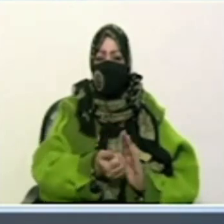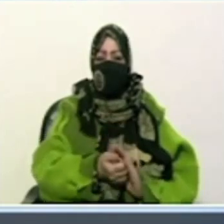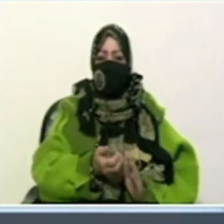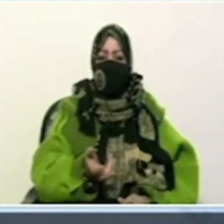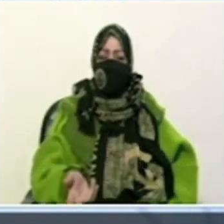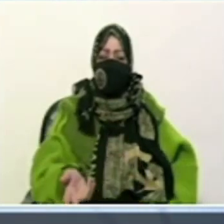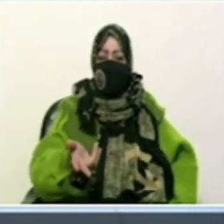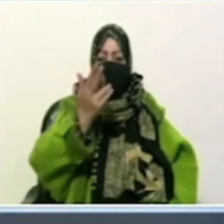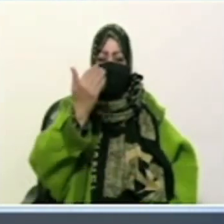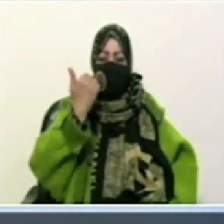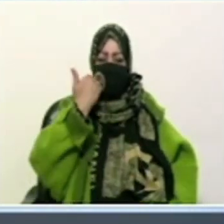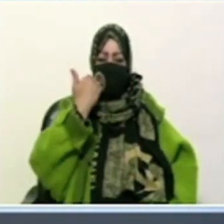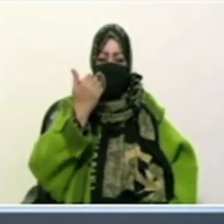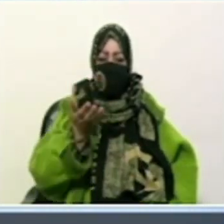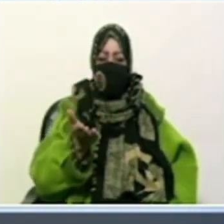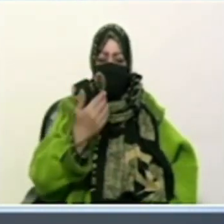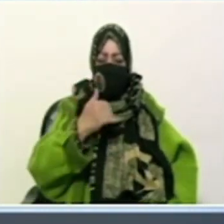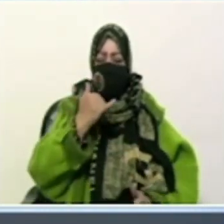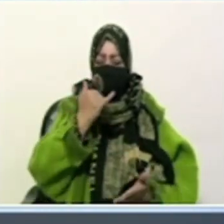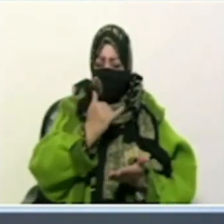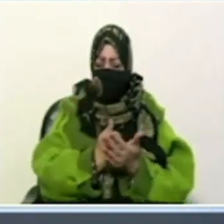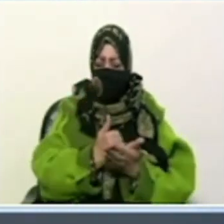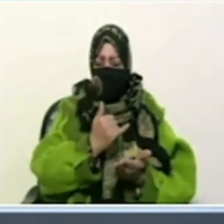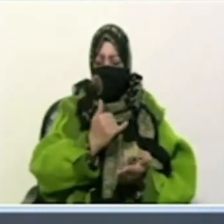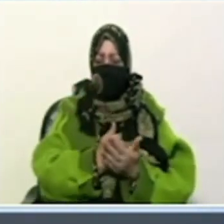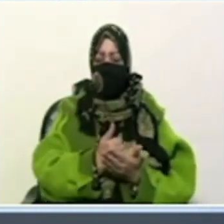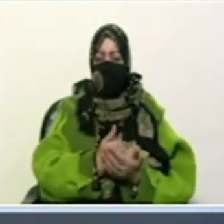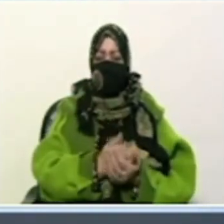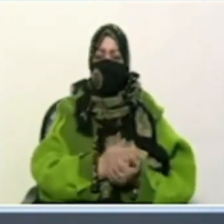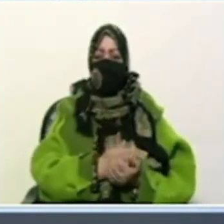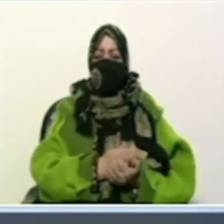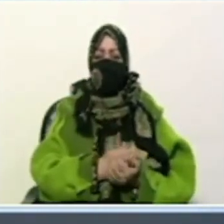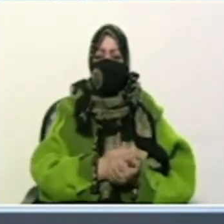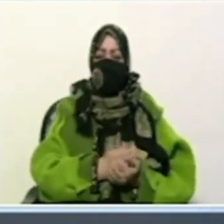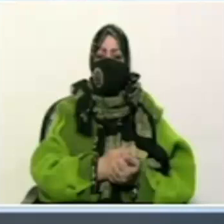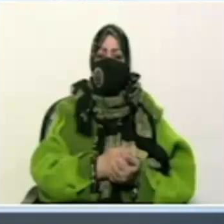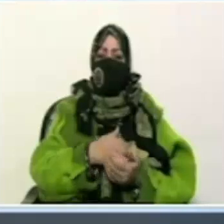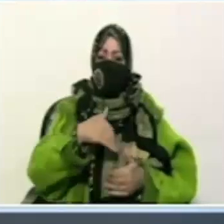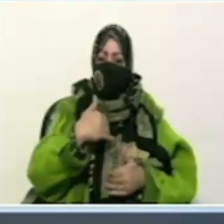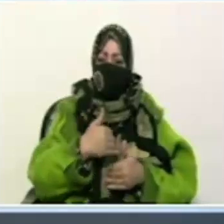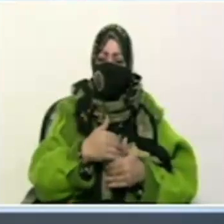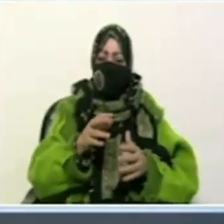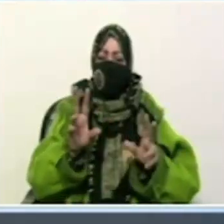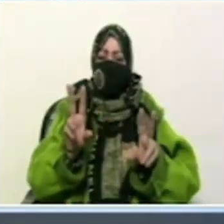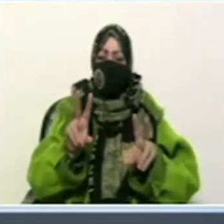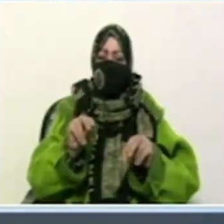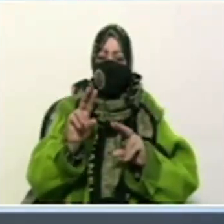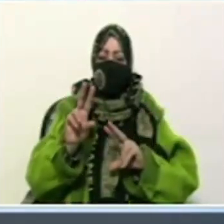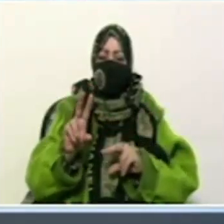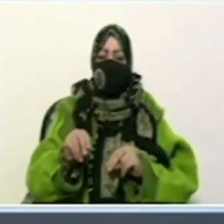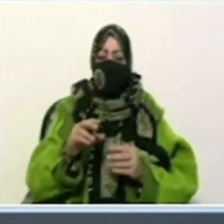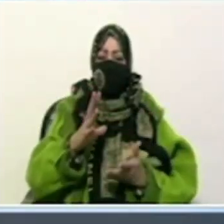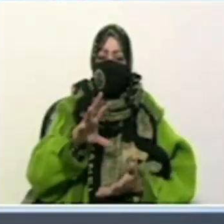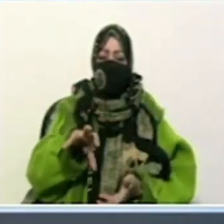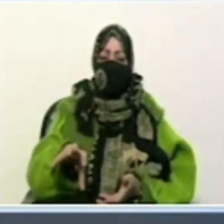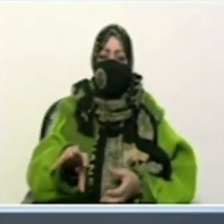هذه التركة ويجلسوا ويتفقوا على إما قسمة مرضاة أو يرجع الأمر فيه للقضاء